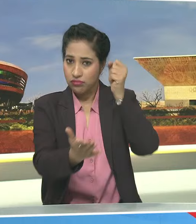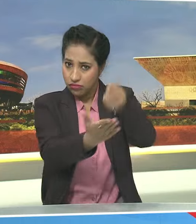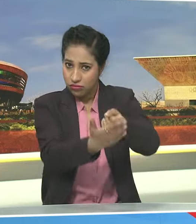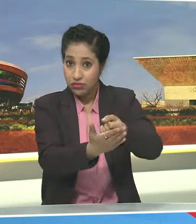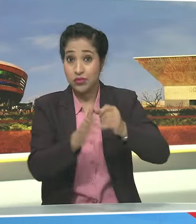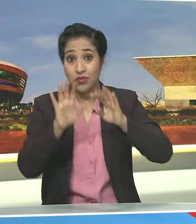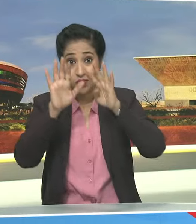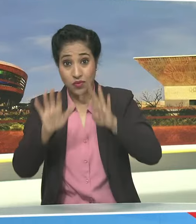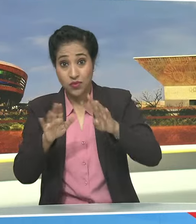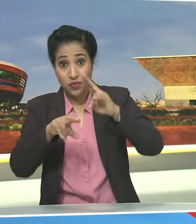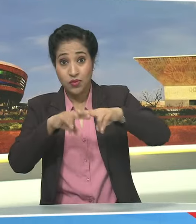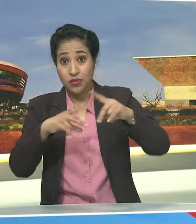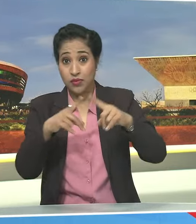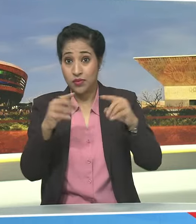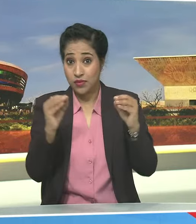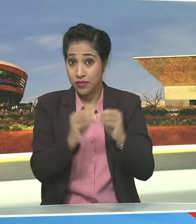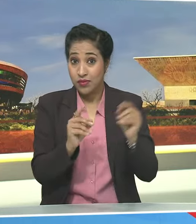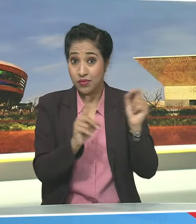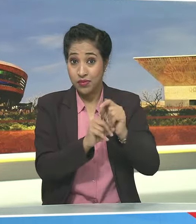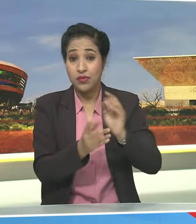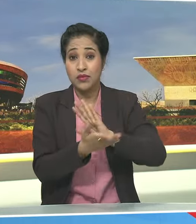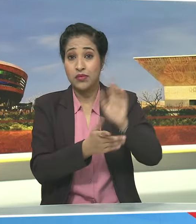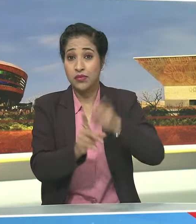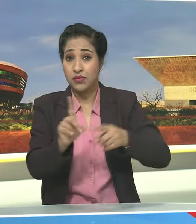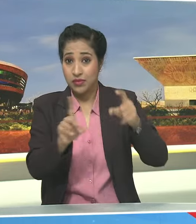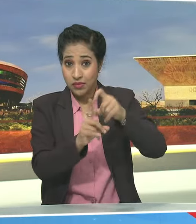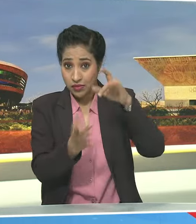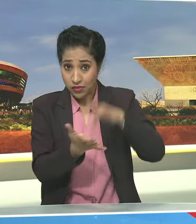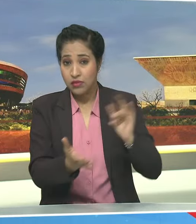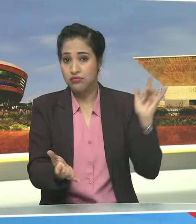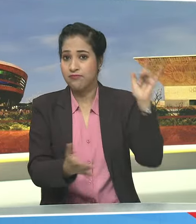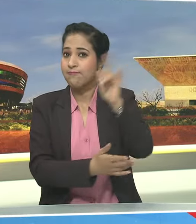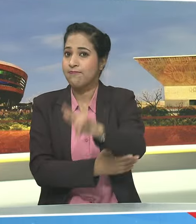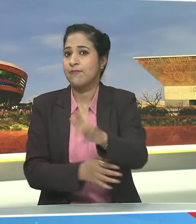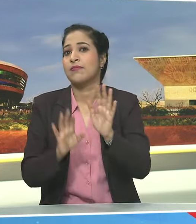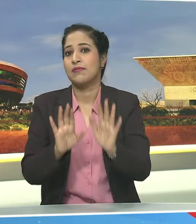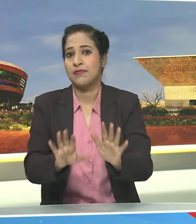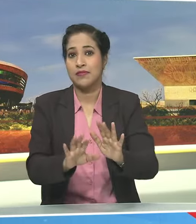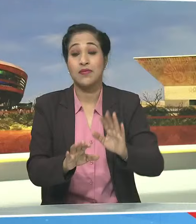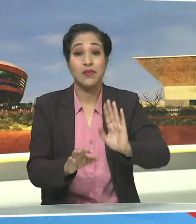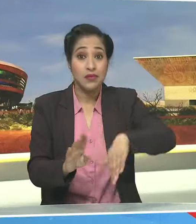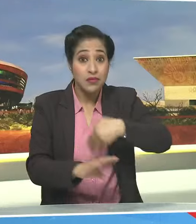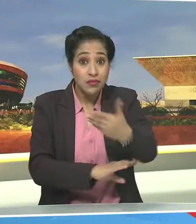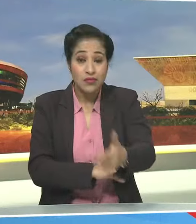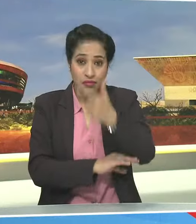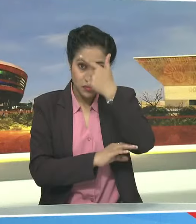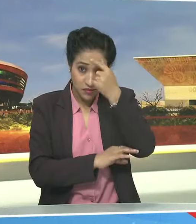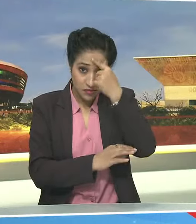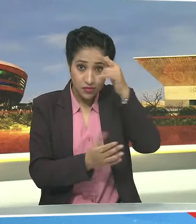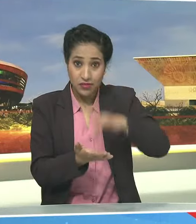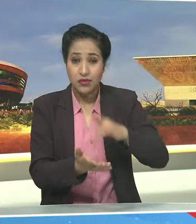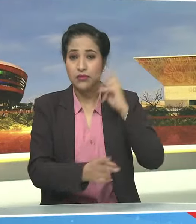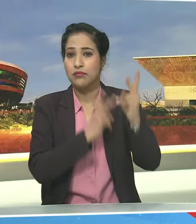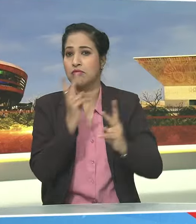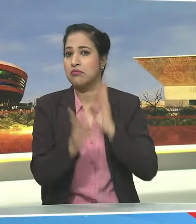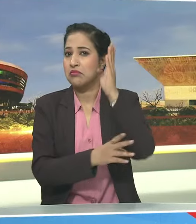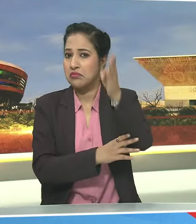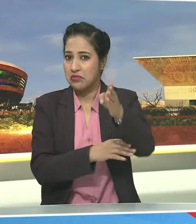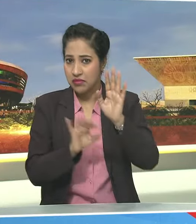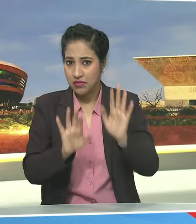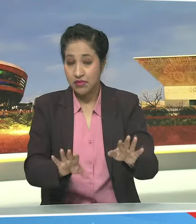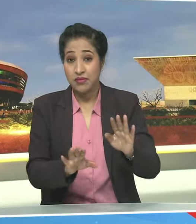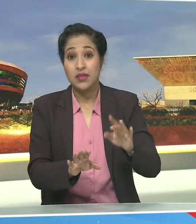री को प्रसाद अहमदाबाद के लिए प्रस्थान करेंगे उसके बाद गांधीनगर का दौरा करेंगे